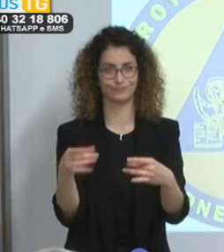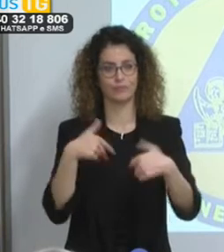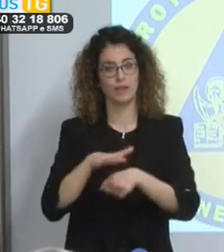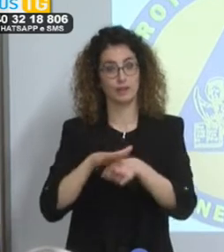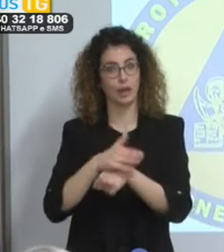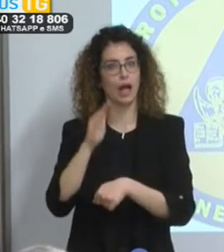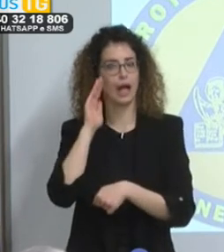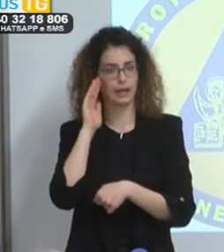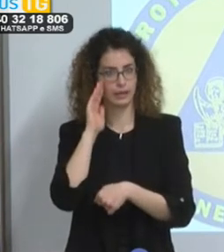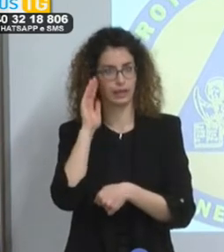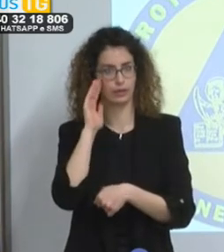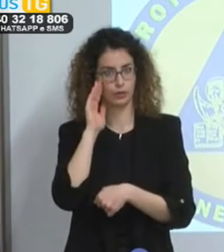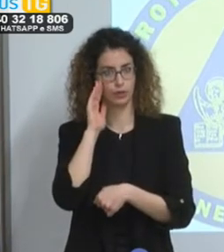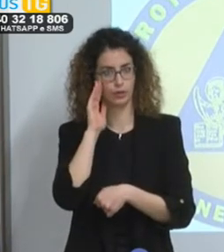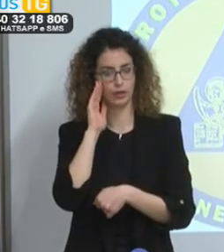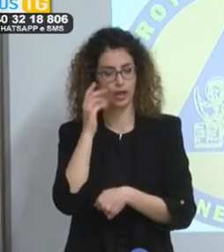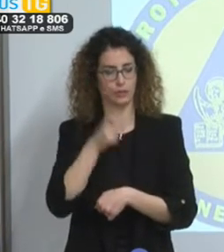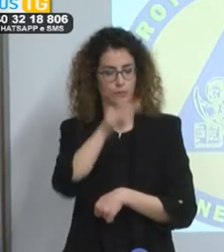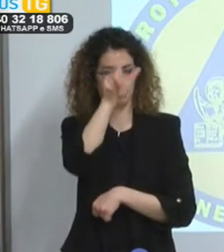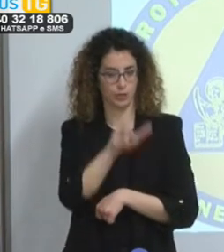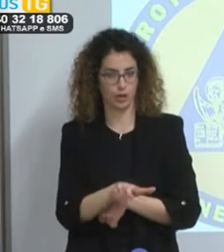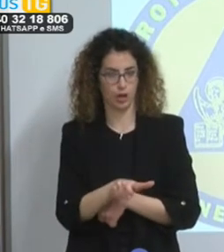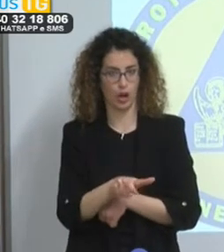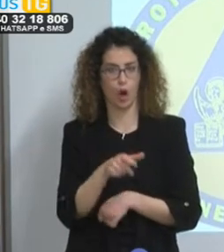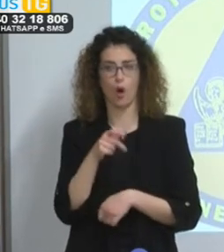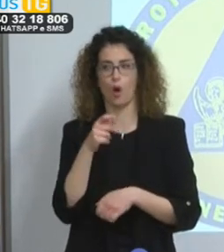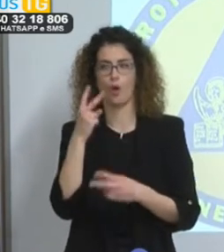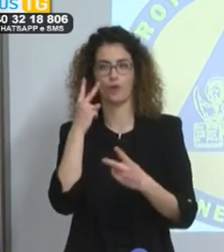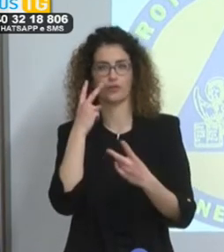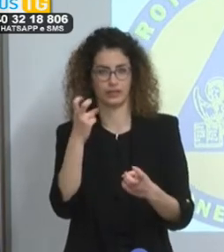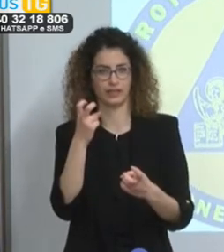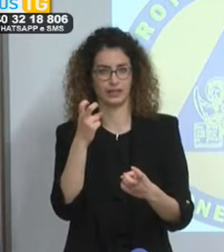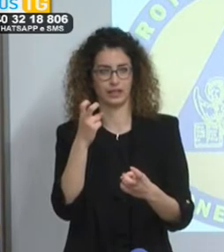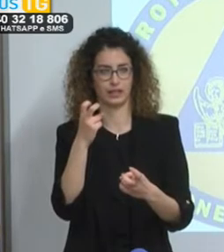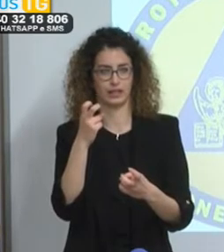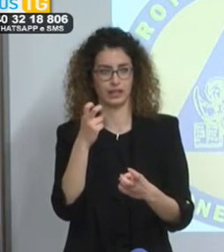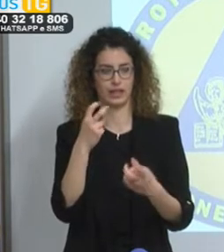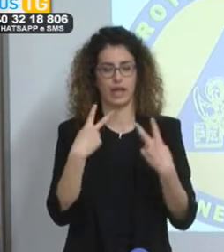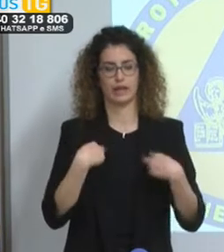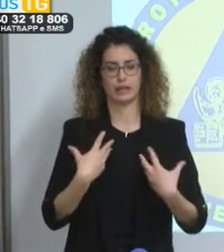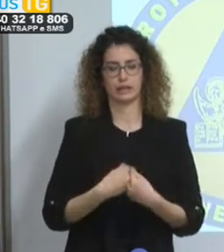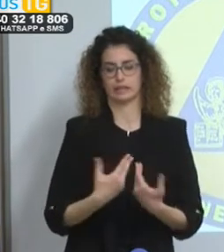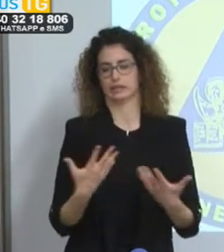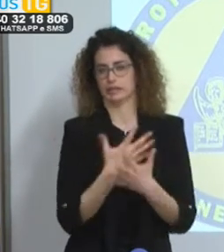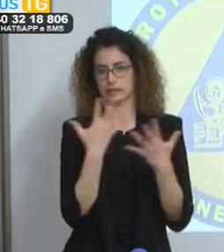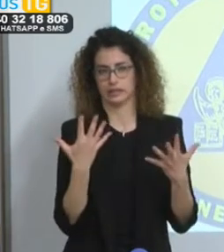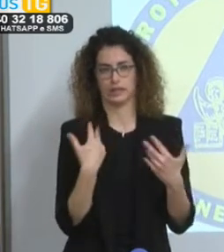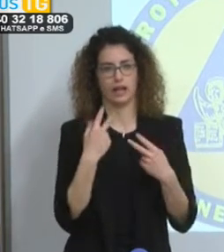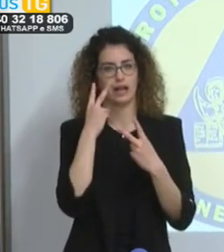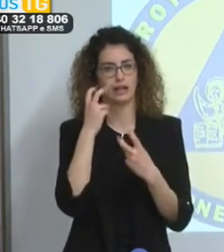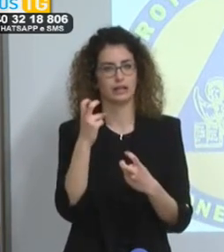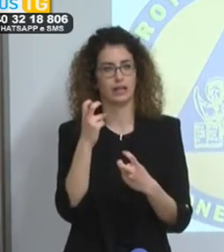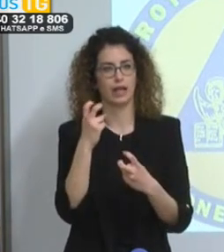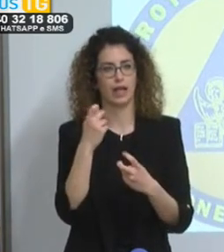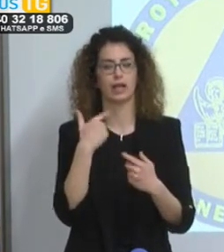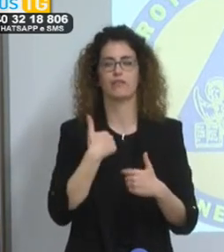famiglie attenzione, perché il vaccinato, o nelle visite magari, perché il convivente è inevitabile che non porti la mascherina, ma nelle visite non dar per